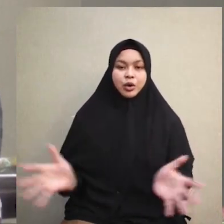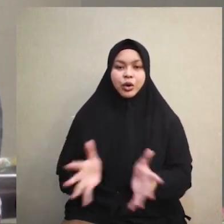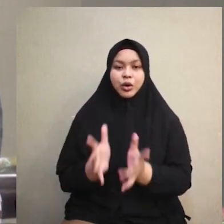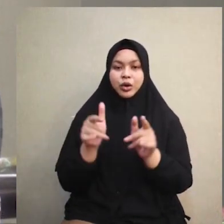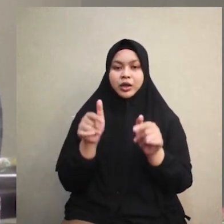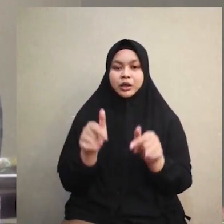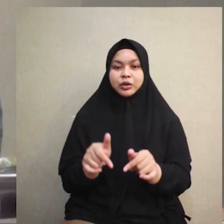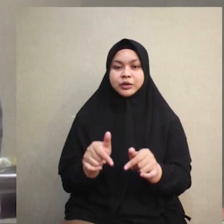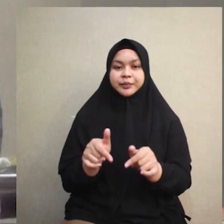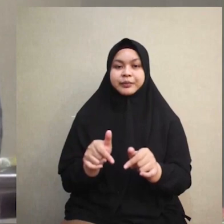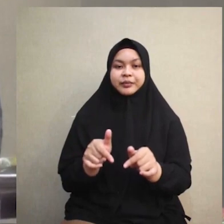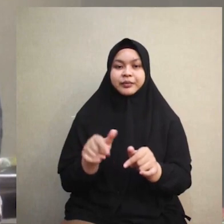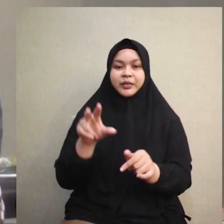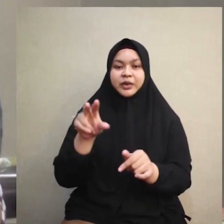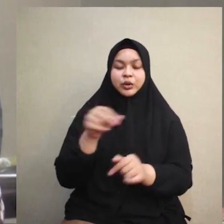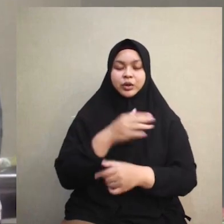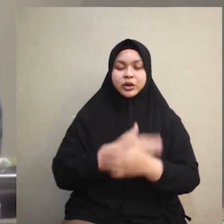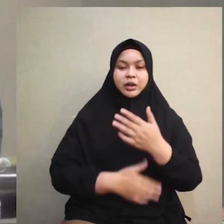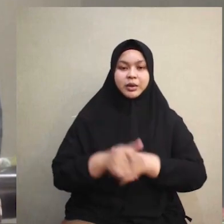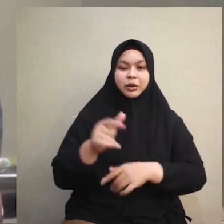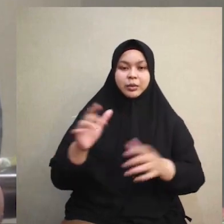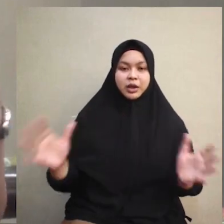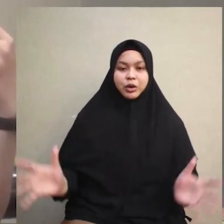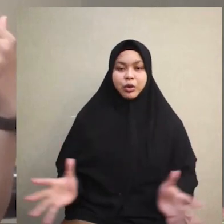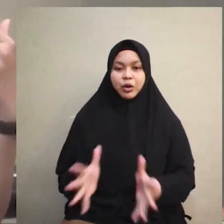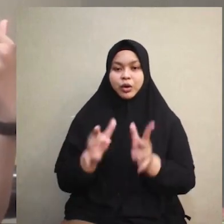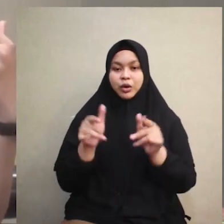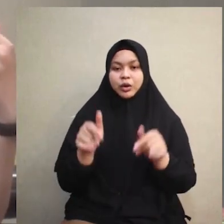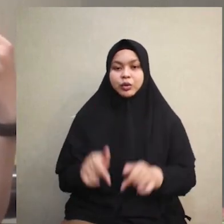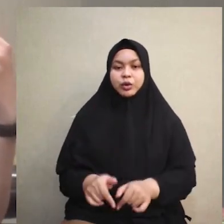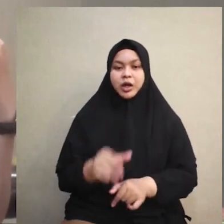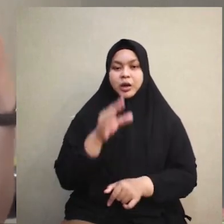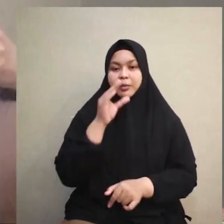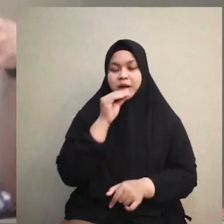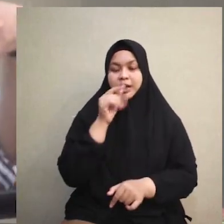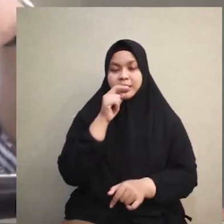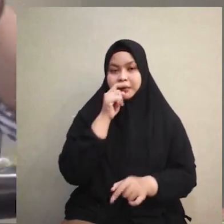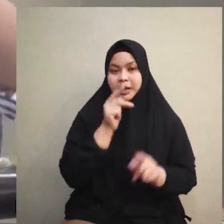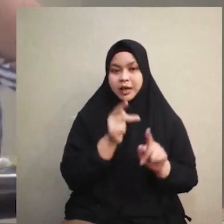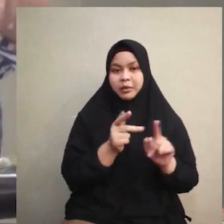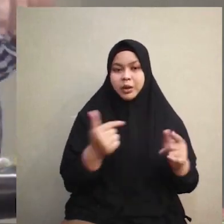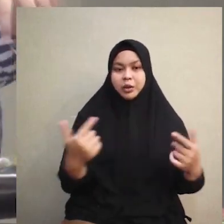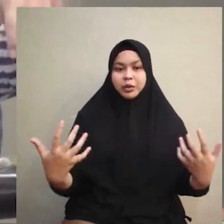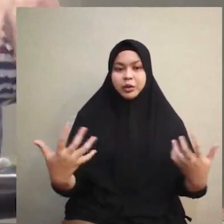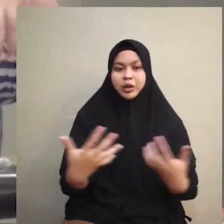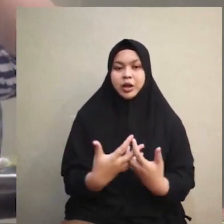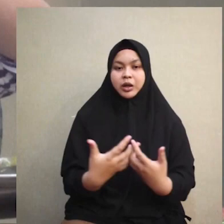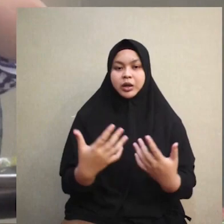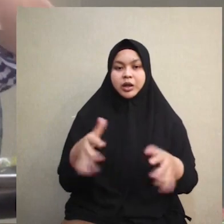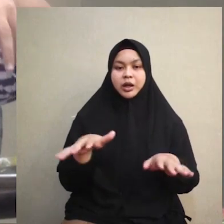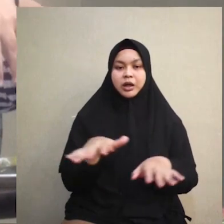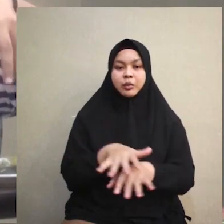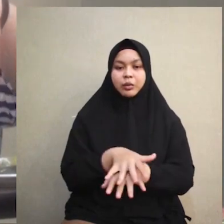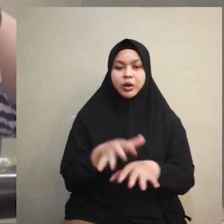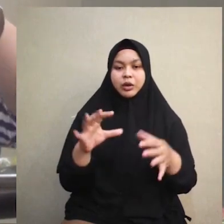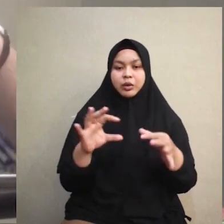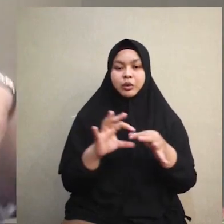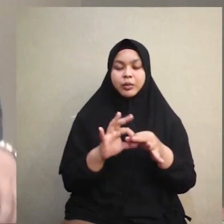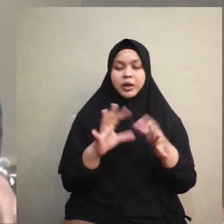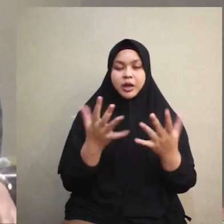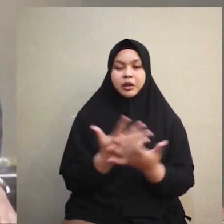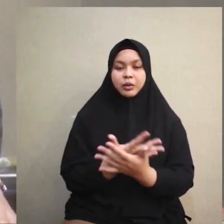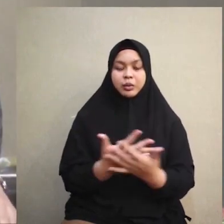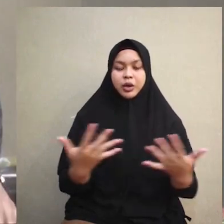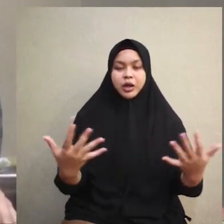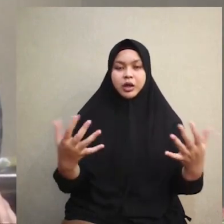yang non disabilitas juga mendorong itu sehingga kalau bahasa mashabis tadi kan Sinergi Harmoni dan kolaboratif tuh semuanya nah